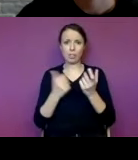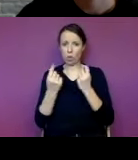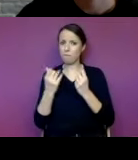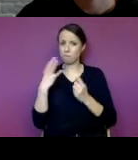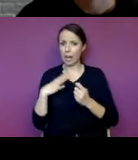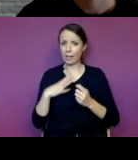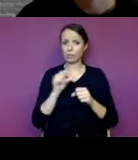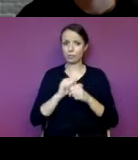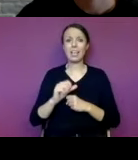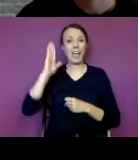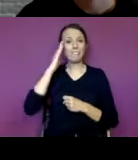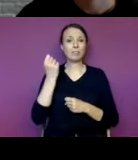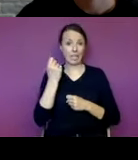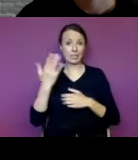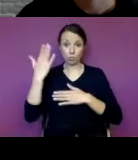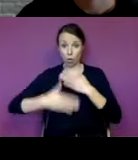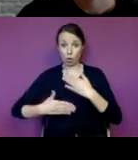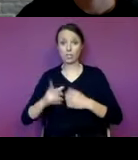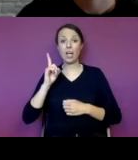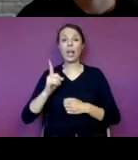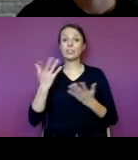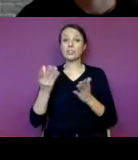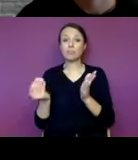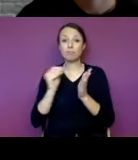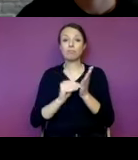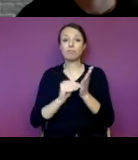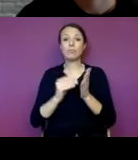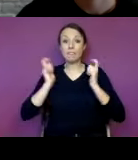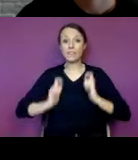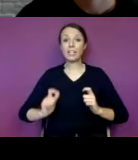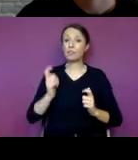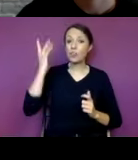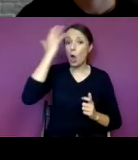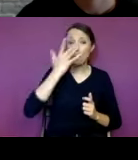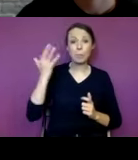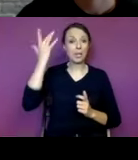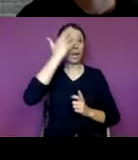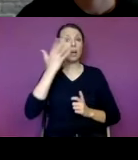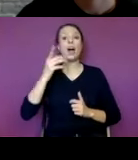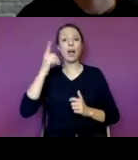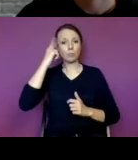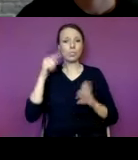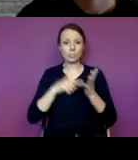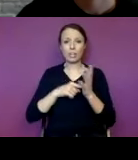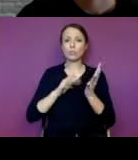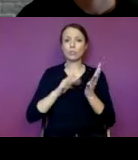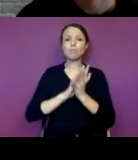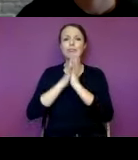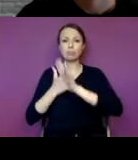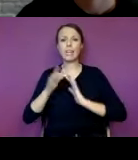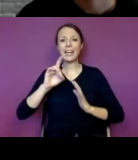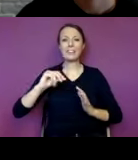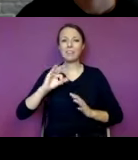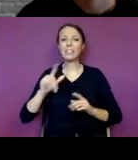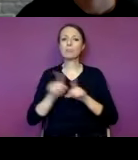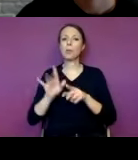już kończymy, jeżeli mówimy o wsi wyobrażonej, ale też myślę, że to jest w jakiś sposób gentryfikacja, to jest też produkcja żywności takiej